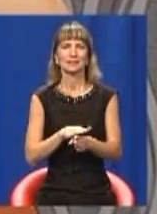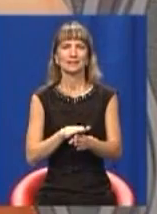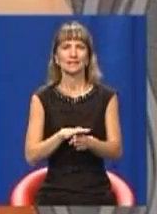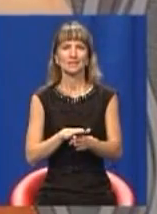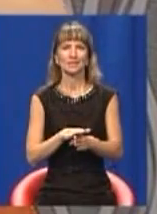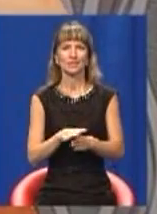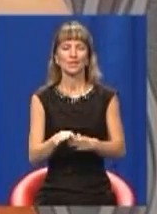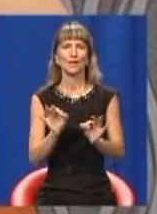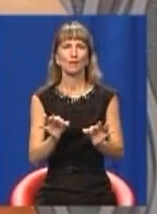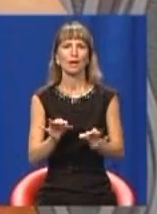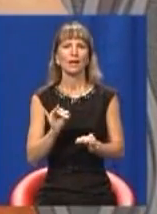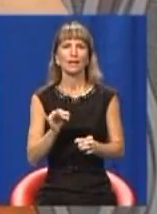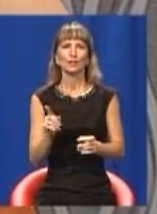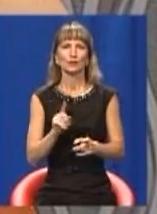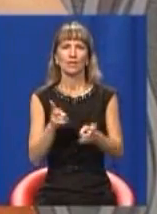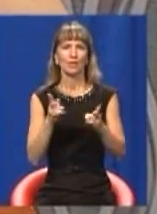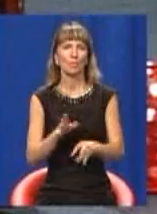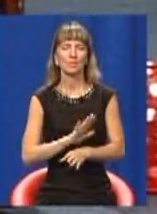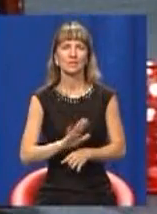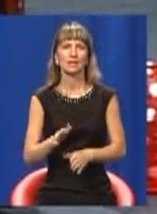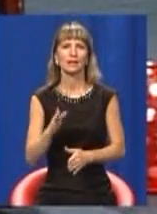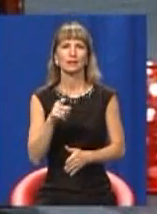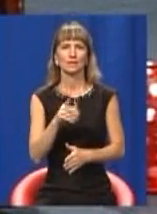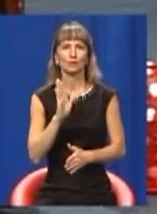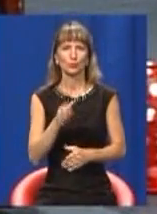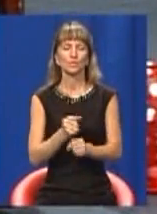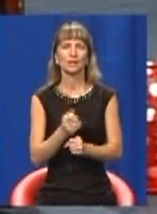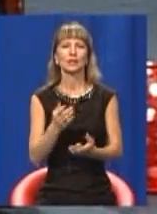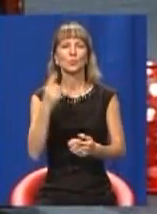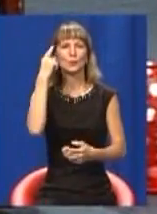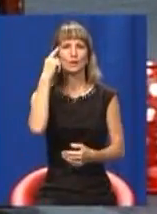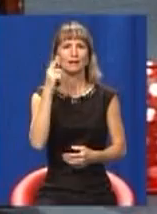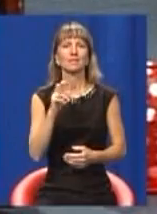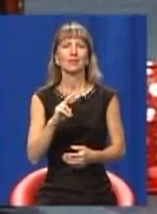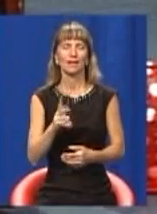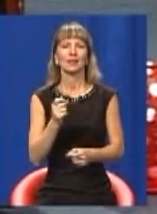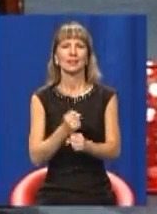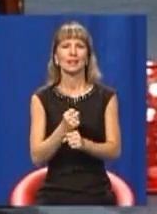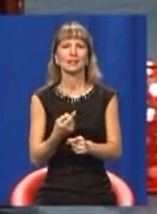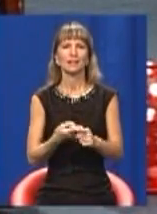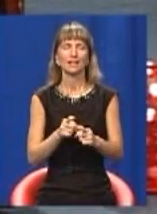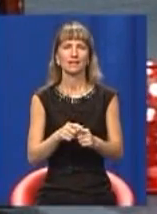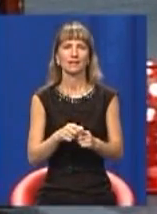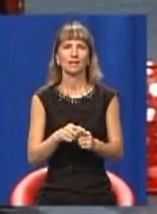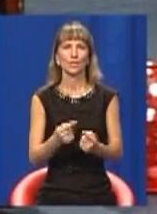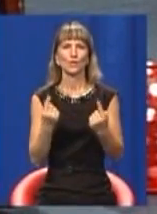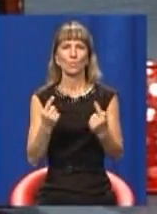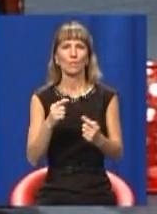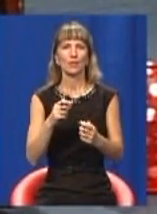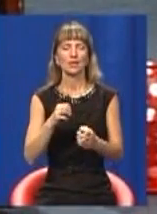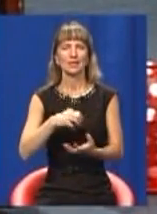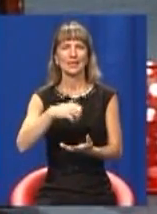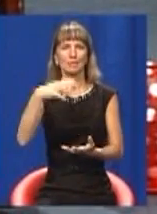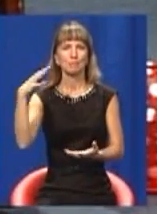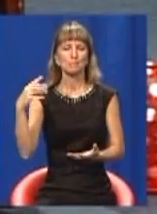пошкоджено. Кажи, будеш повторювати, якщо дізнаєшся, як робити цю мега-димовуху? Думаю, попробую. Спробувати можна, да,